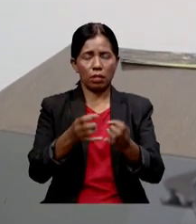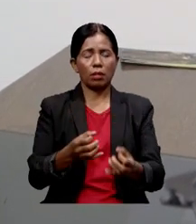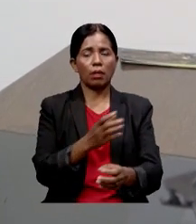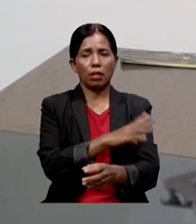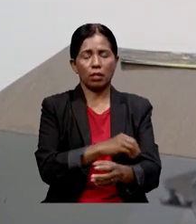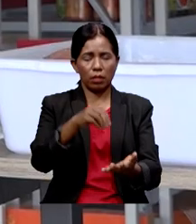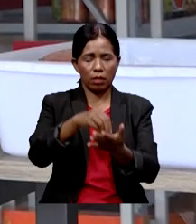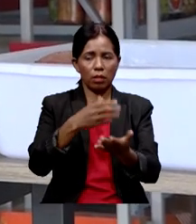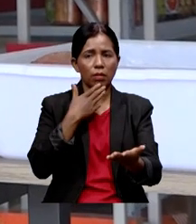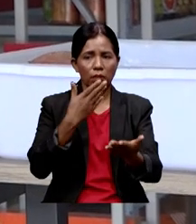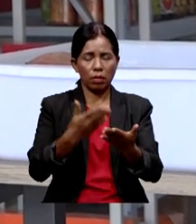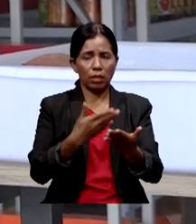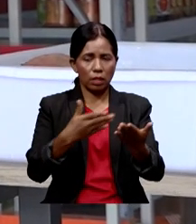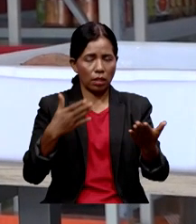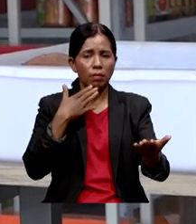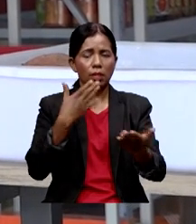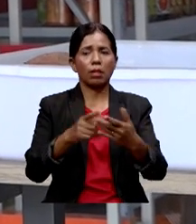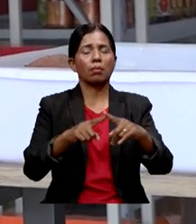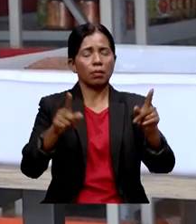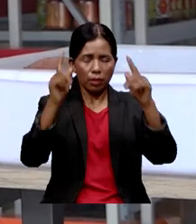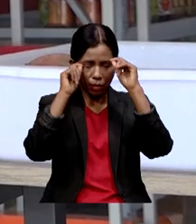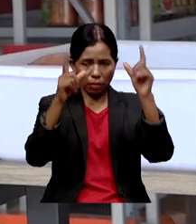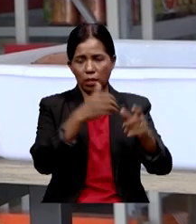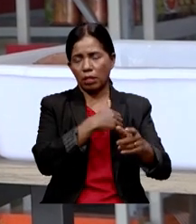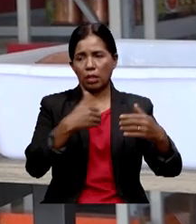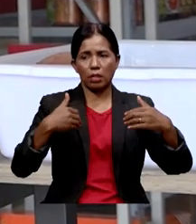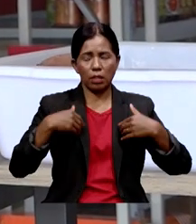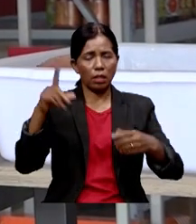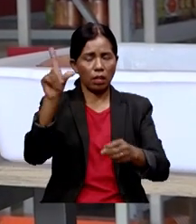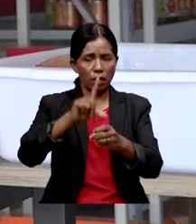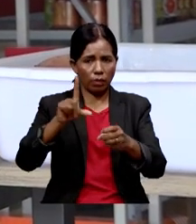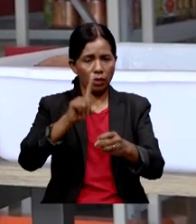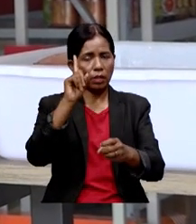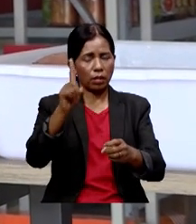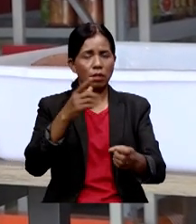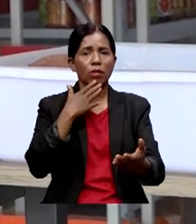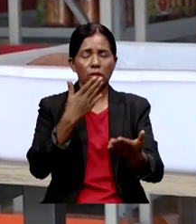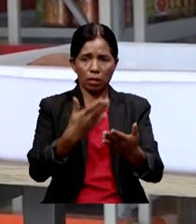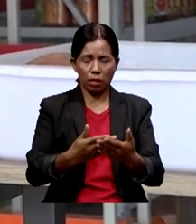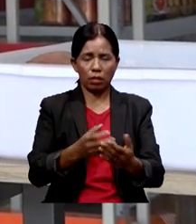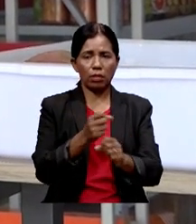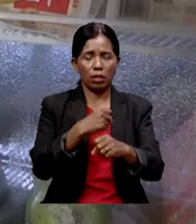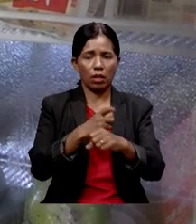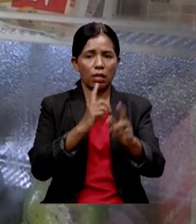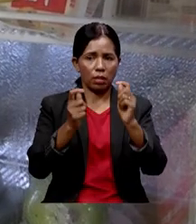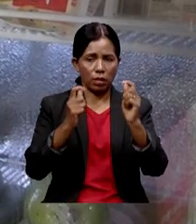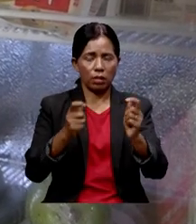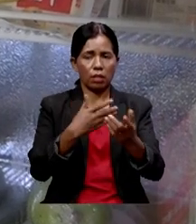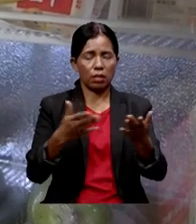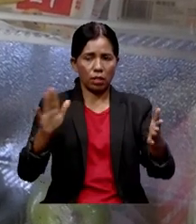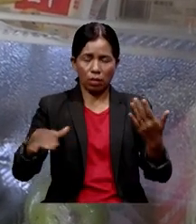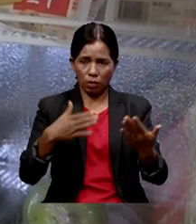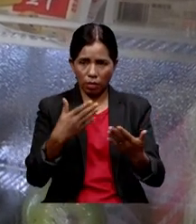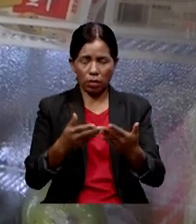atu garante calitate produtu mai be Timor-Leste si da ghi a laboratoriu i de ho calitate hodi halo teste ba produtu sir